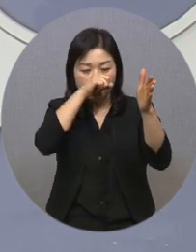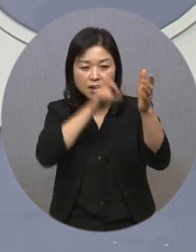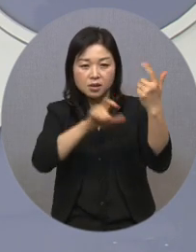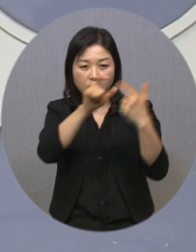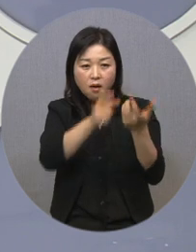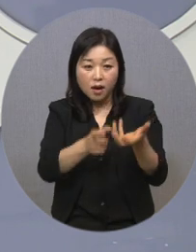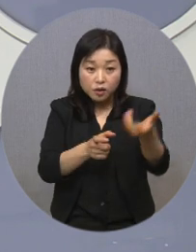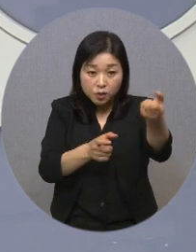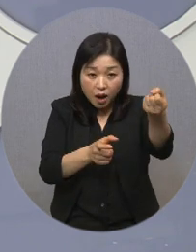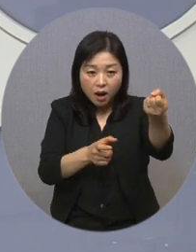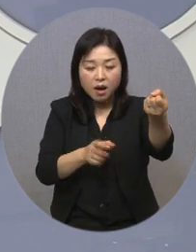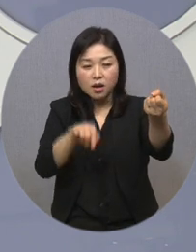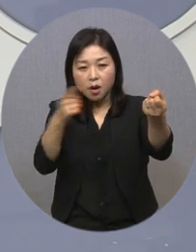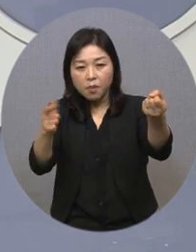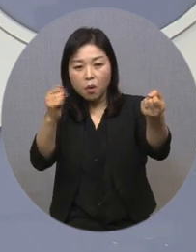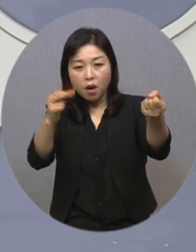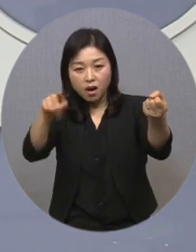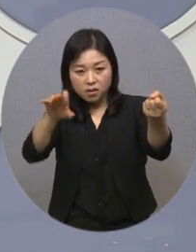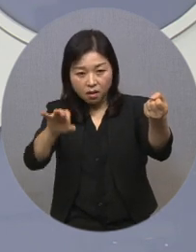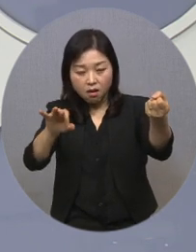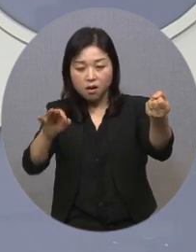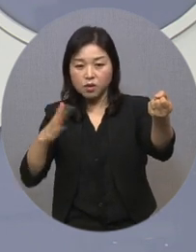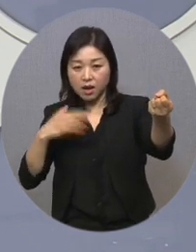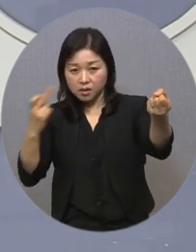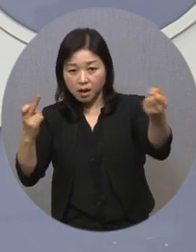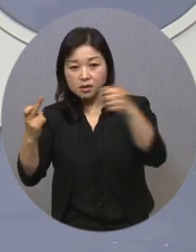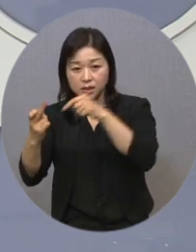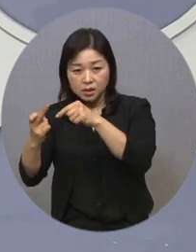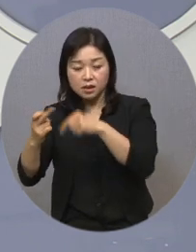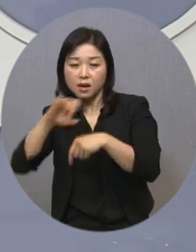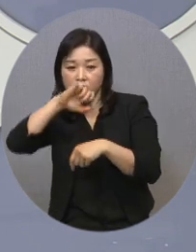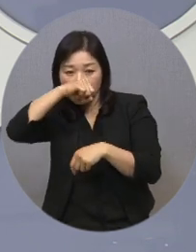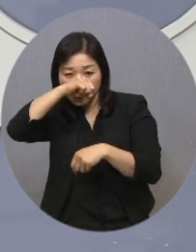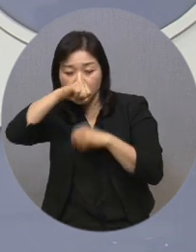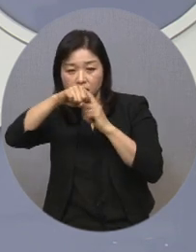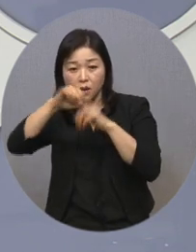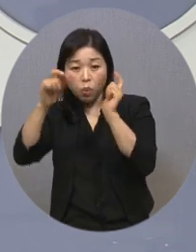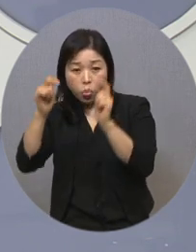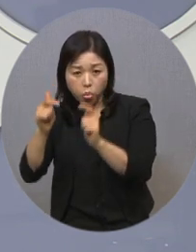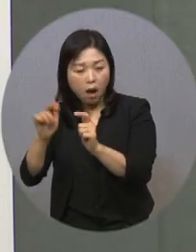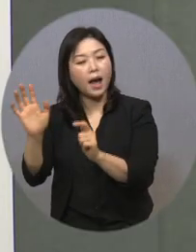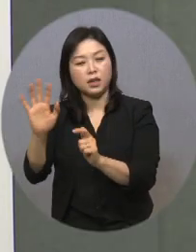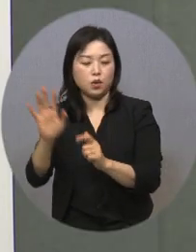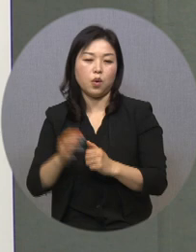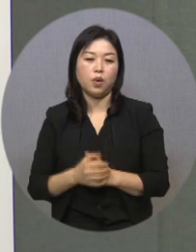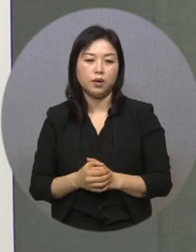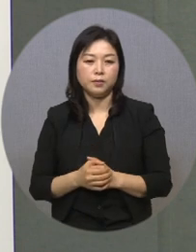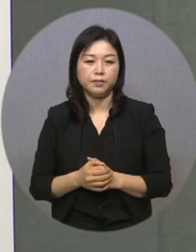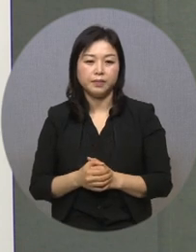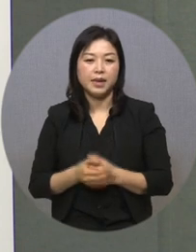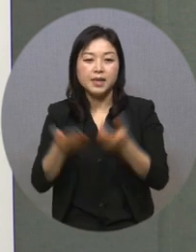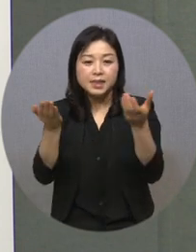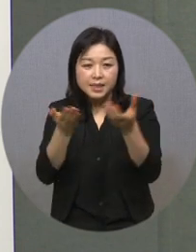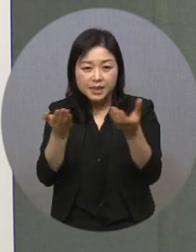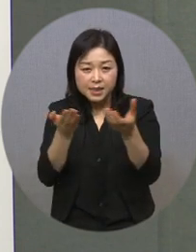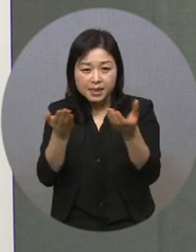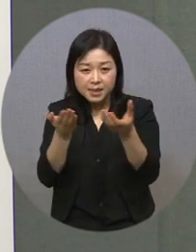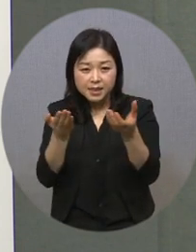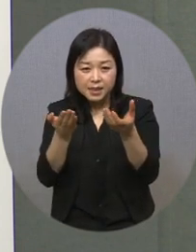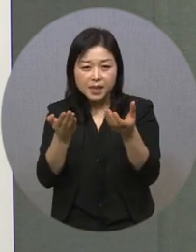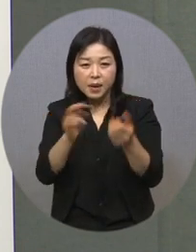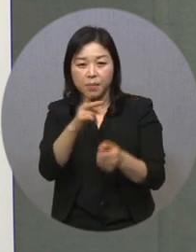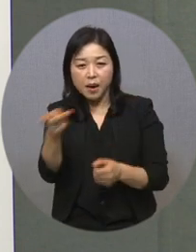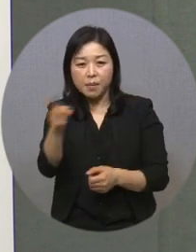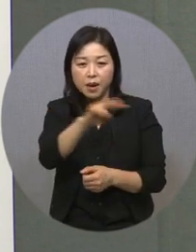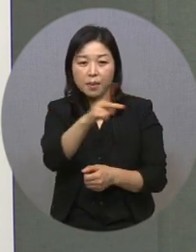있는 화성시나 안산시가 예산의 축소의 현상이 아니라 업무의 이관으로